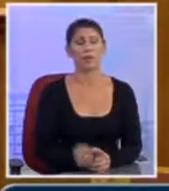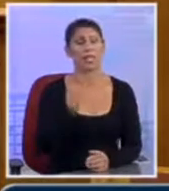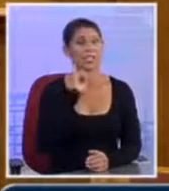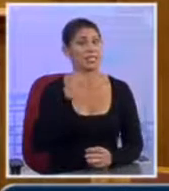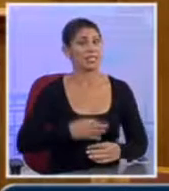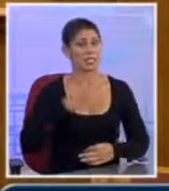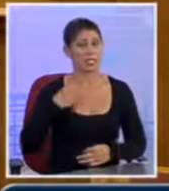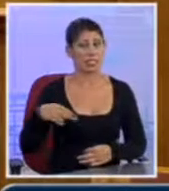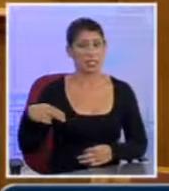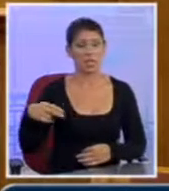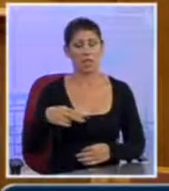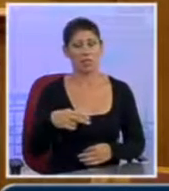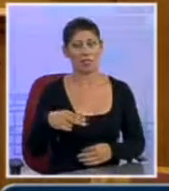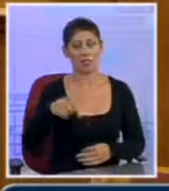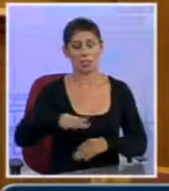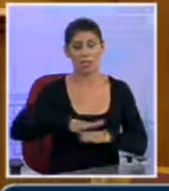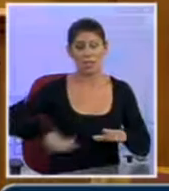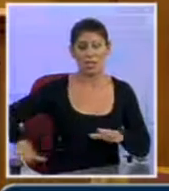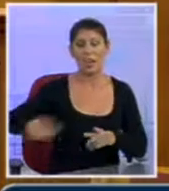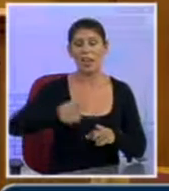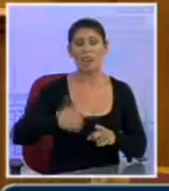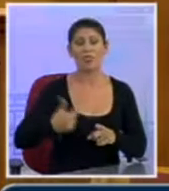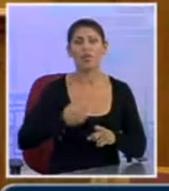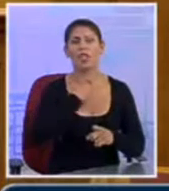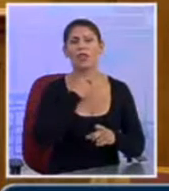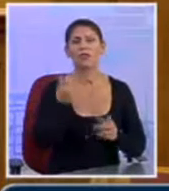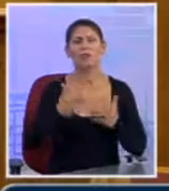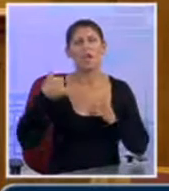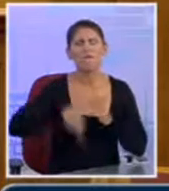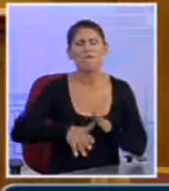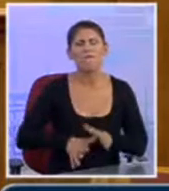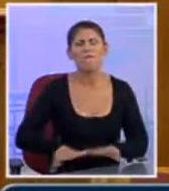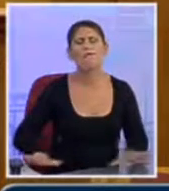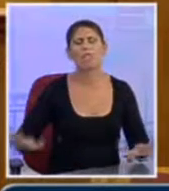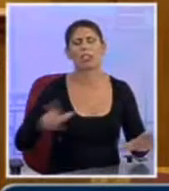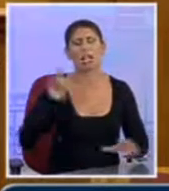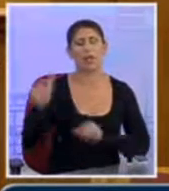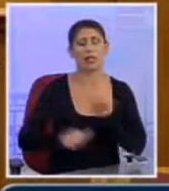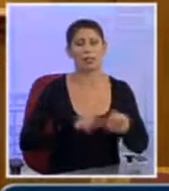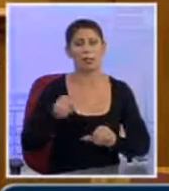κύριοι συνάδελφοι, ο τόπος έχει ανάγκη από μια ριζική, ανατρεπτική